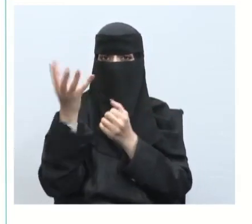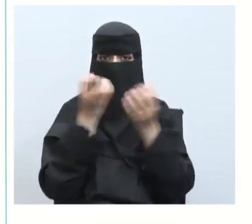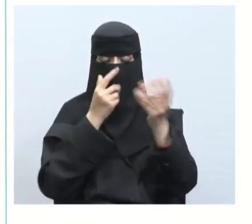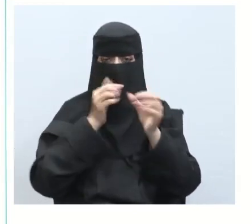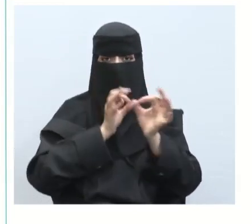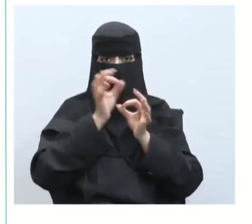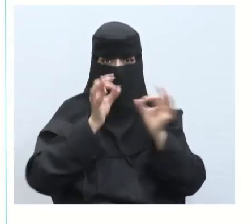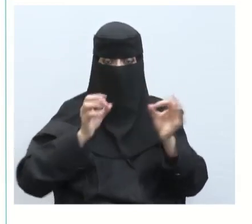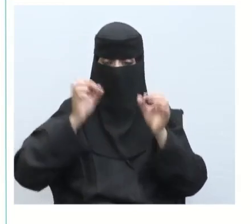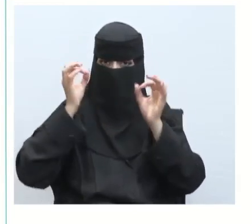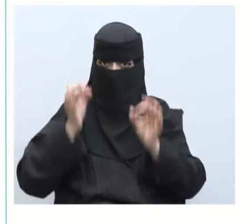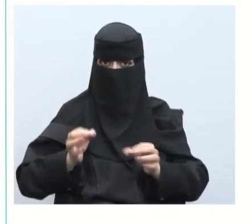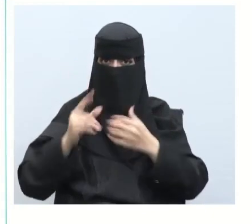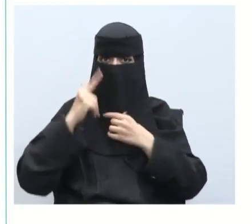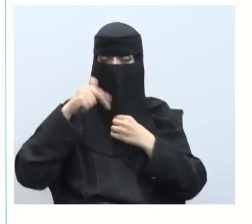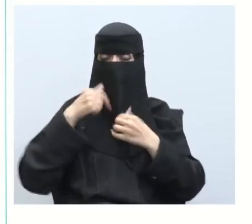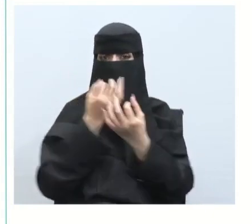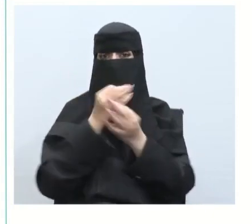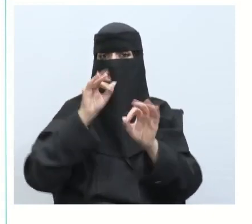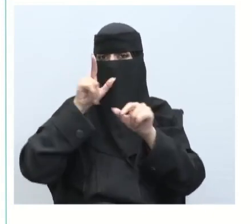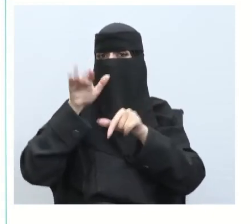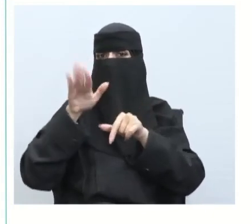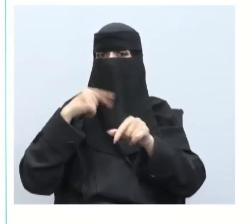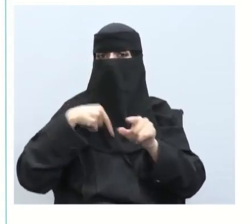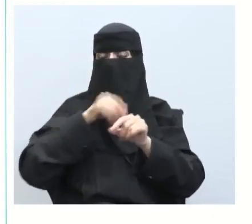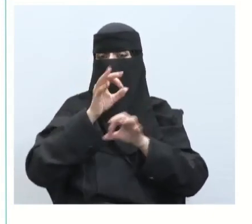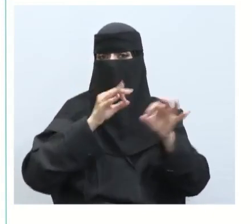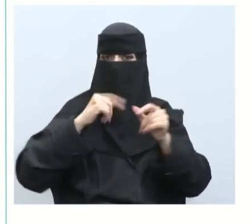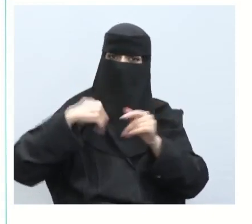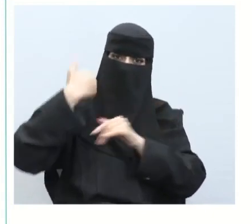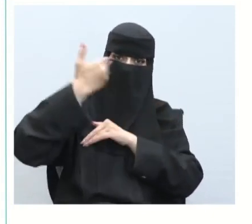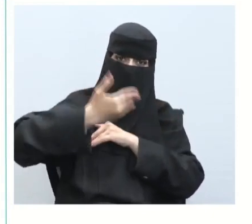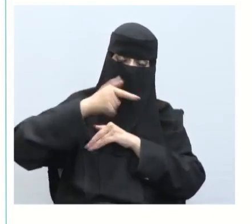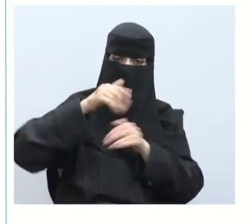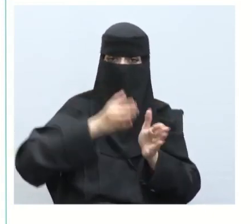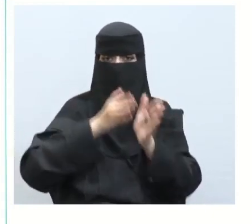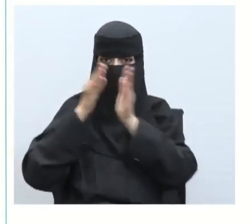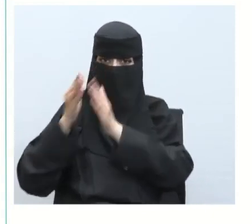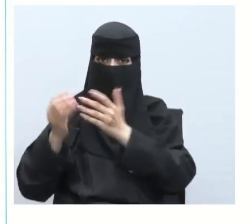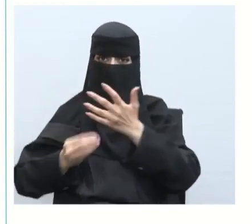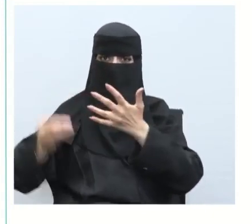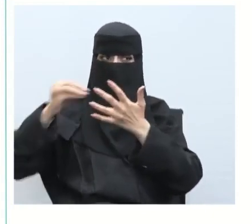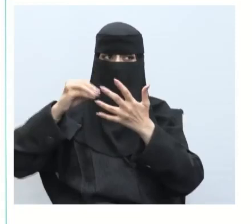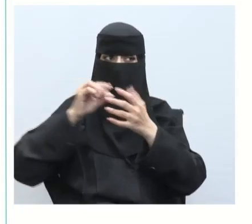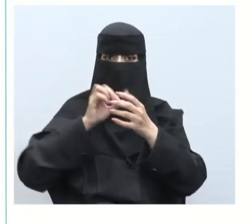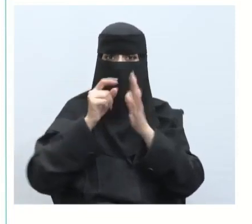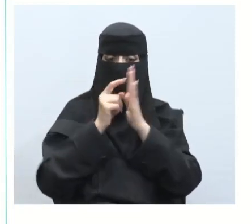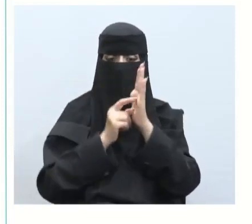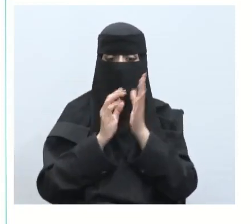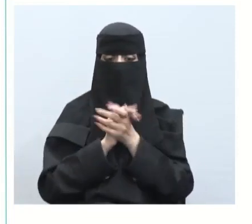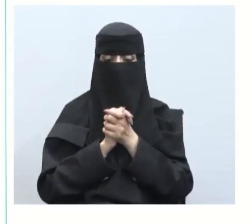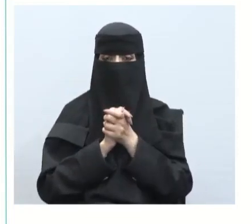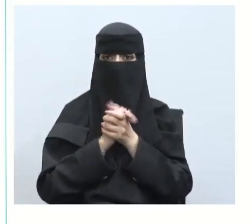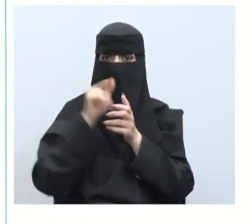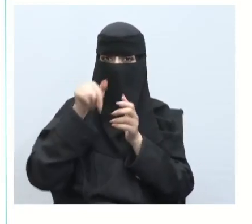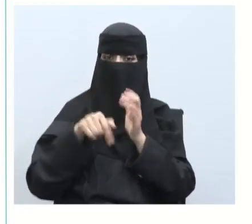ويخطط لها لكي تكتمل او هذه الخطه وبالتالي ننتقل لمرحله التنظيم في